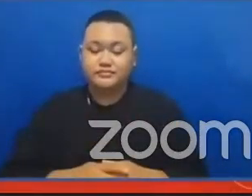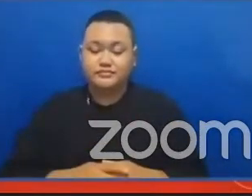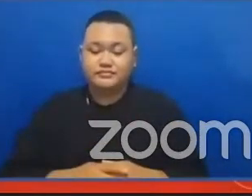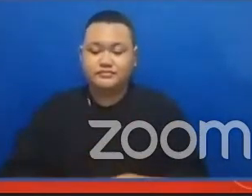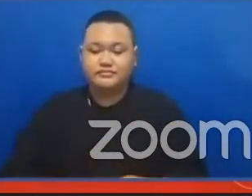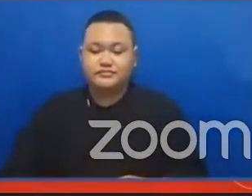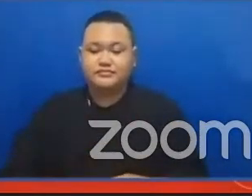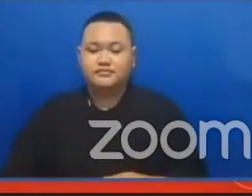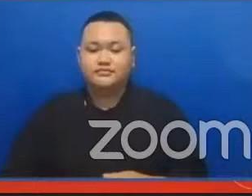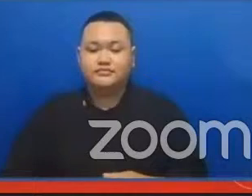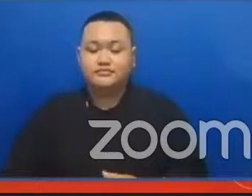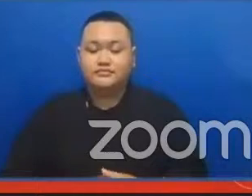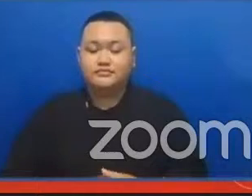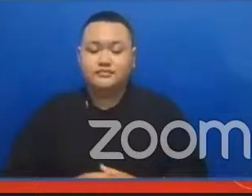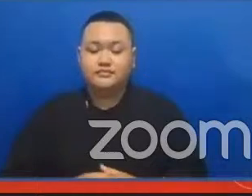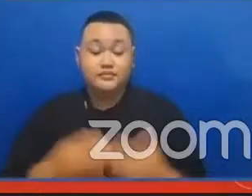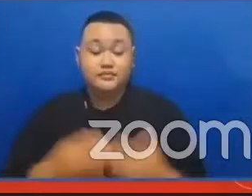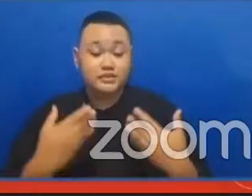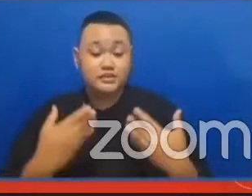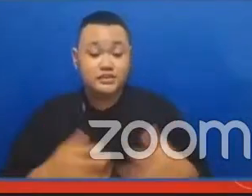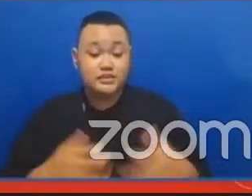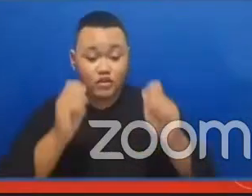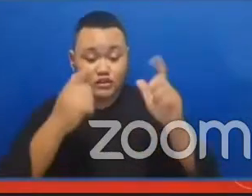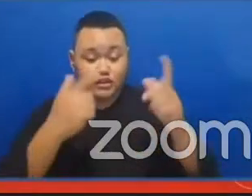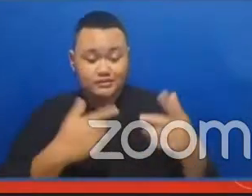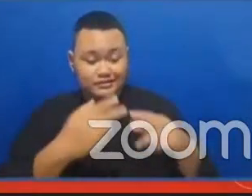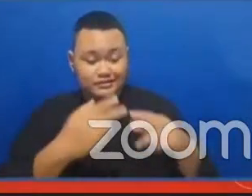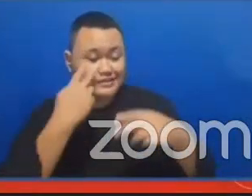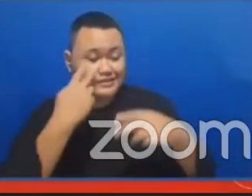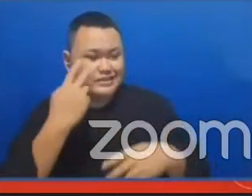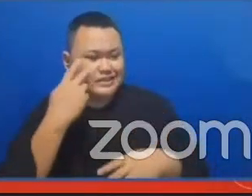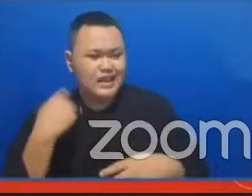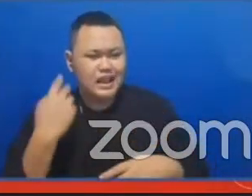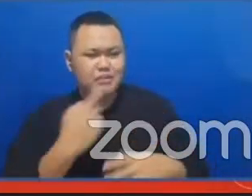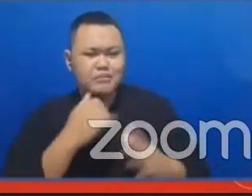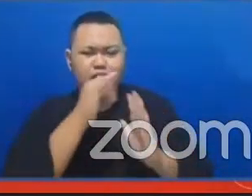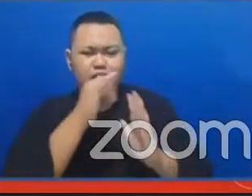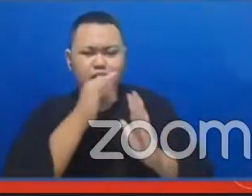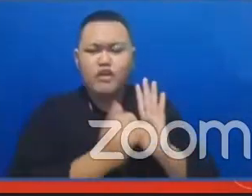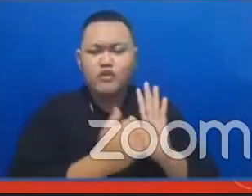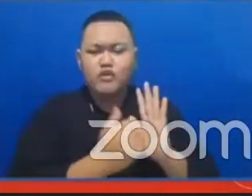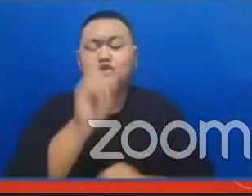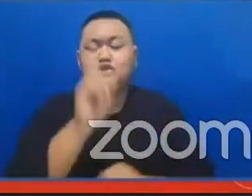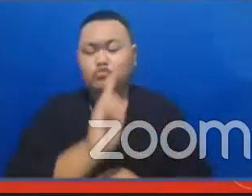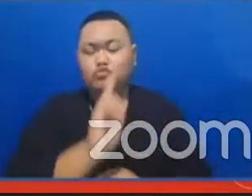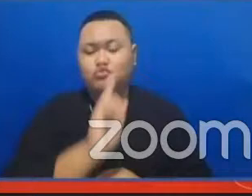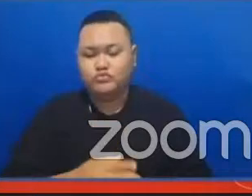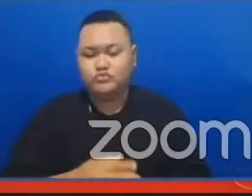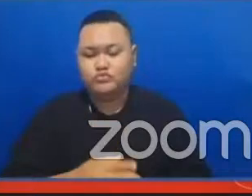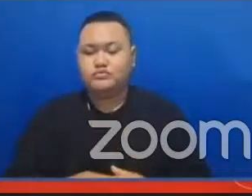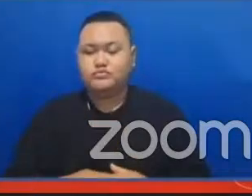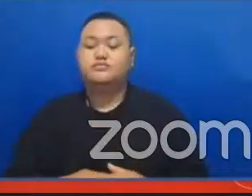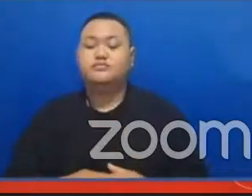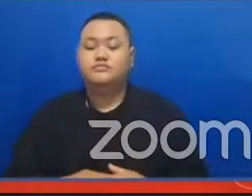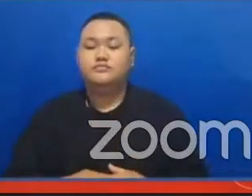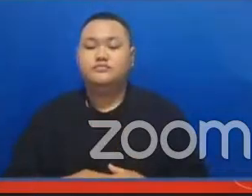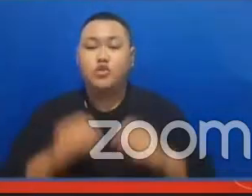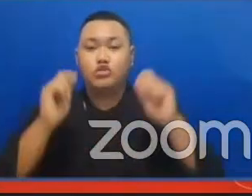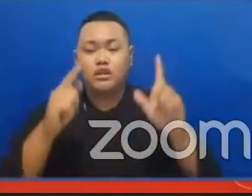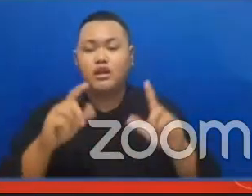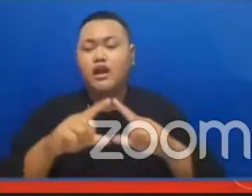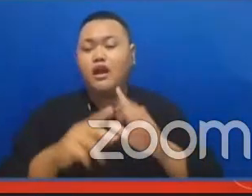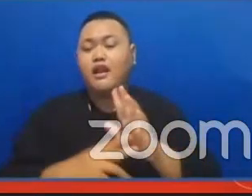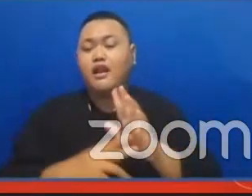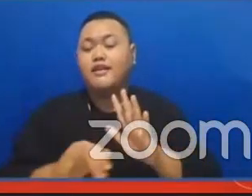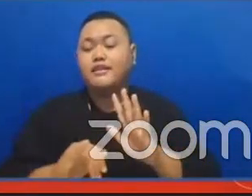tidak, tapi kami harus kurasi dulu sudah betul atau belum sesuai dengan naskah ya, baik itu kontennya, animasinya ataupun